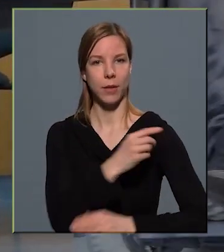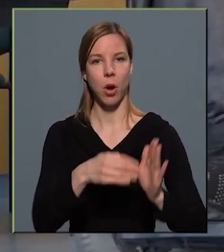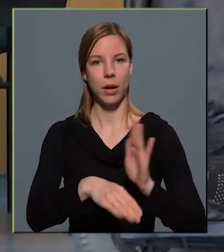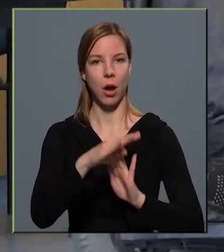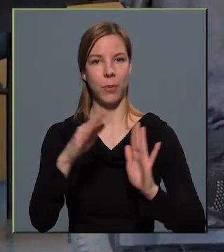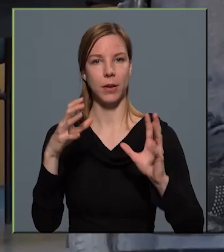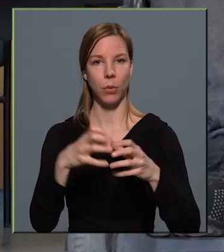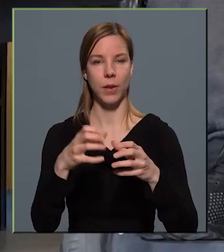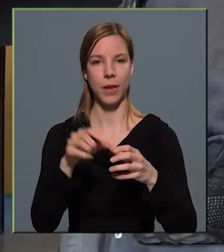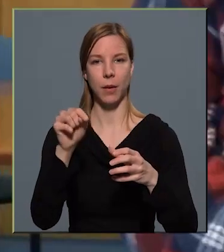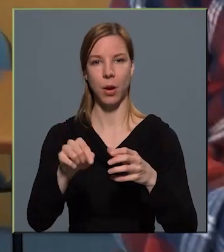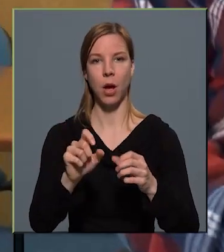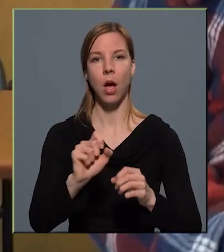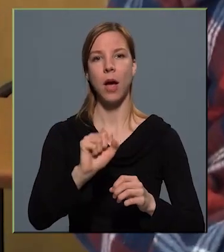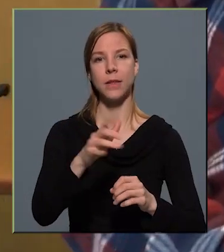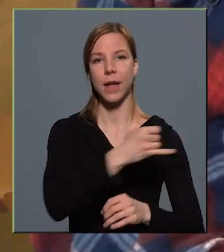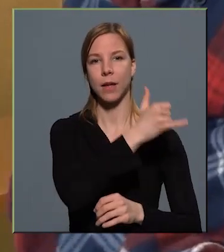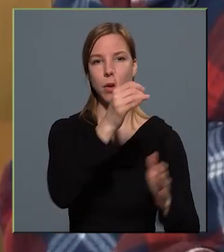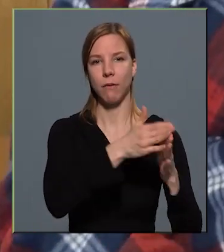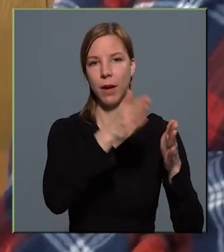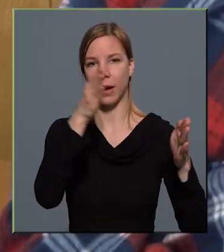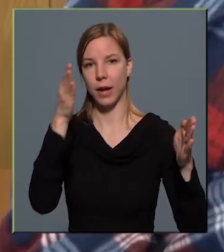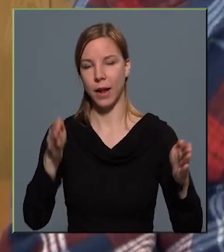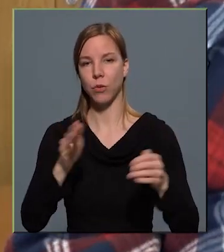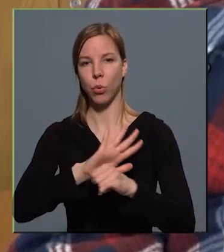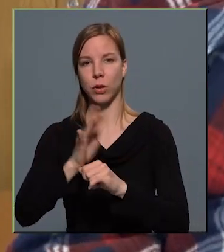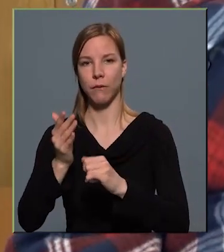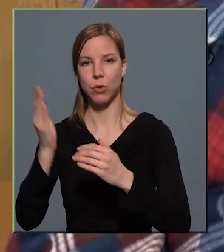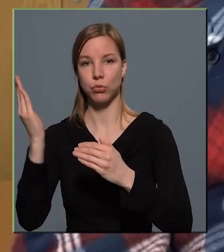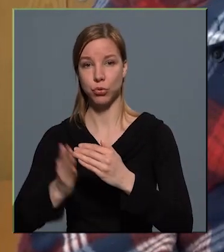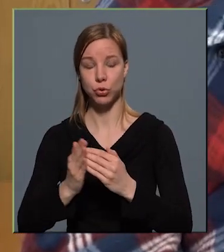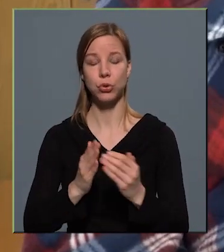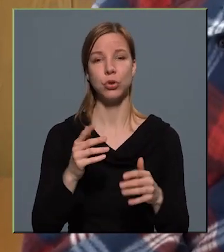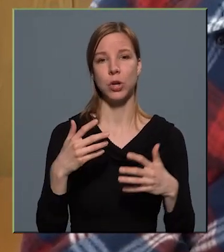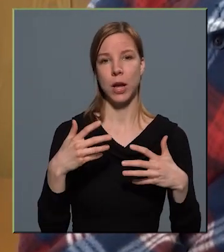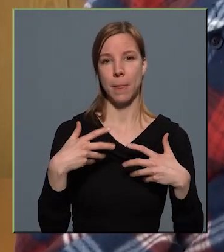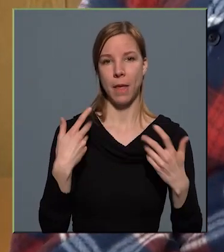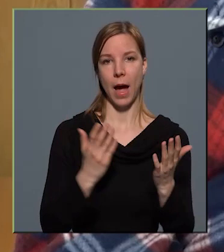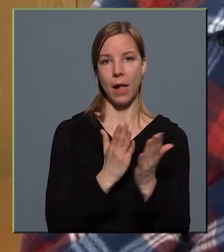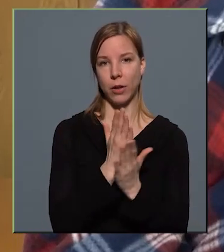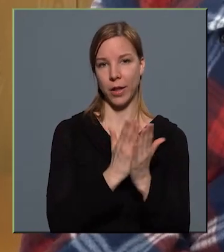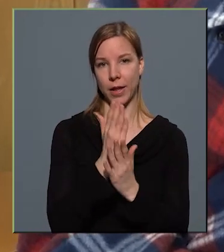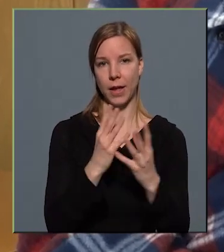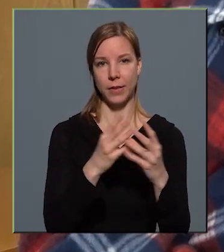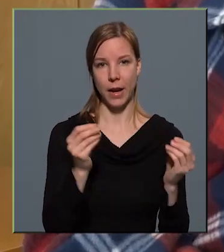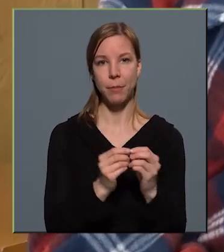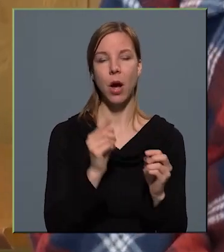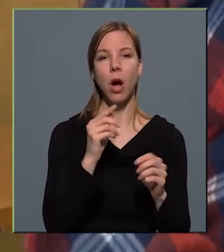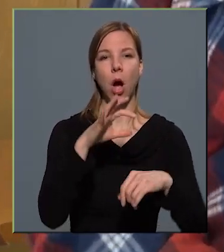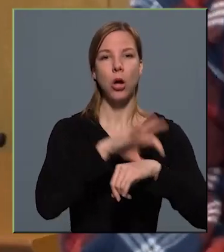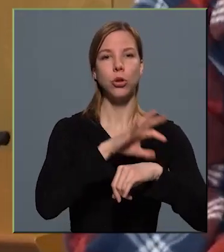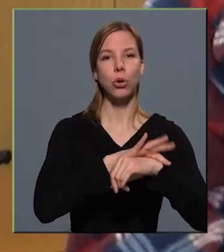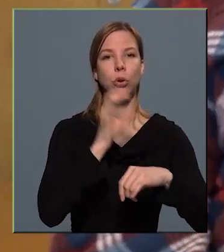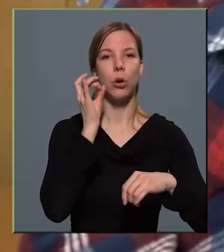osztályán 12 évig a COVID-ig volt állatasszisztált terápia, dr. Bogárral és dr. Szandival, ő a törpetacskunk, dr. Bogár